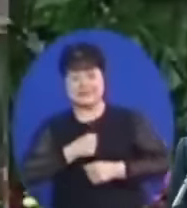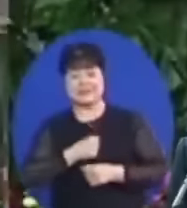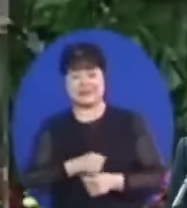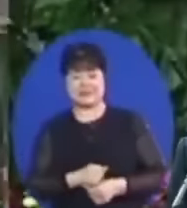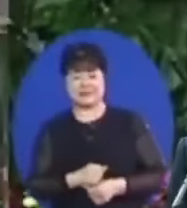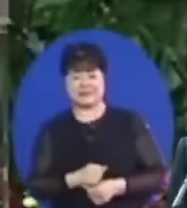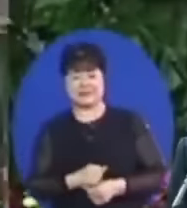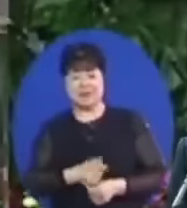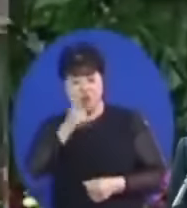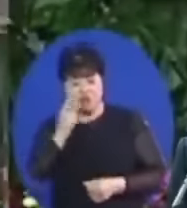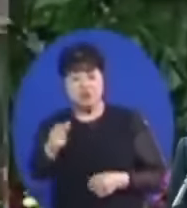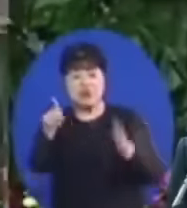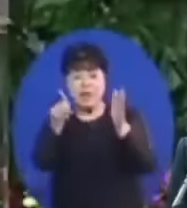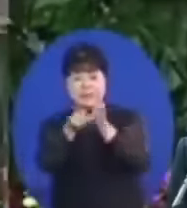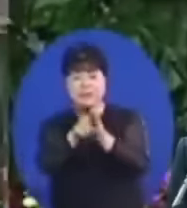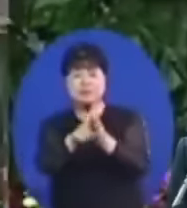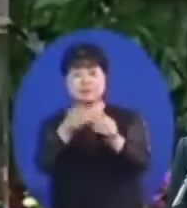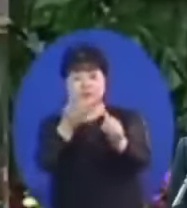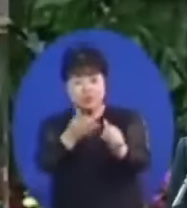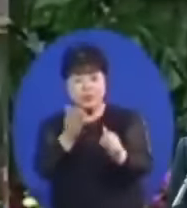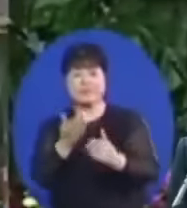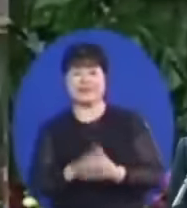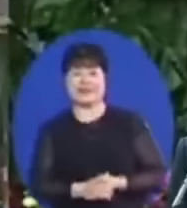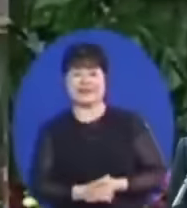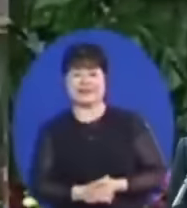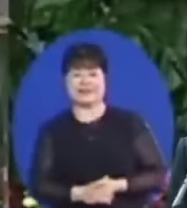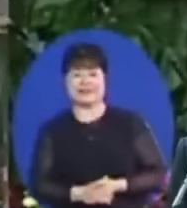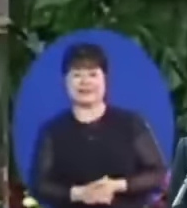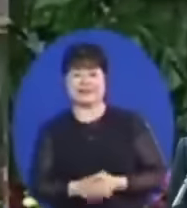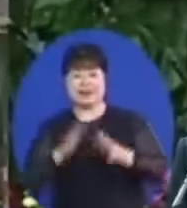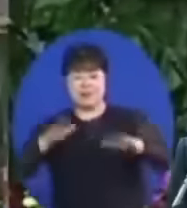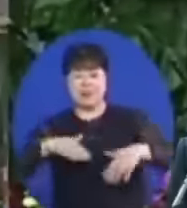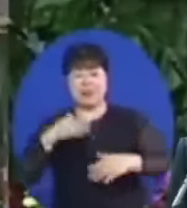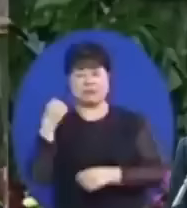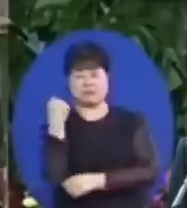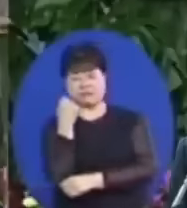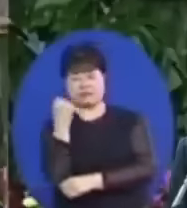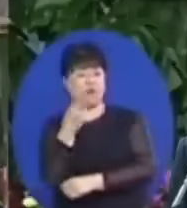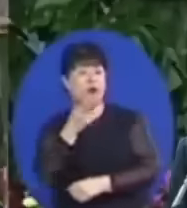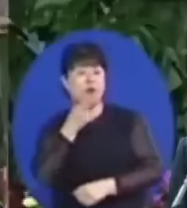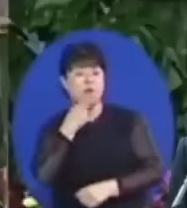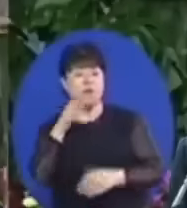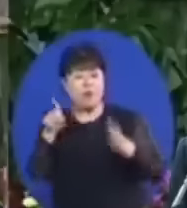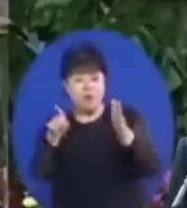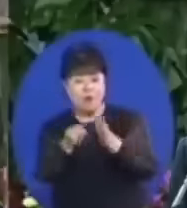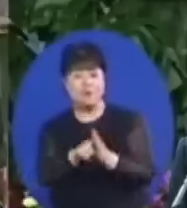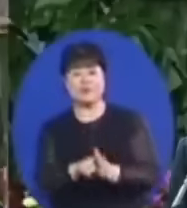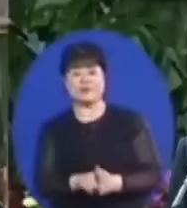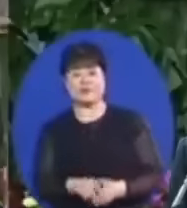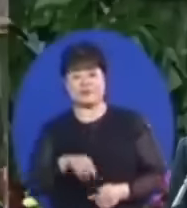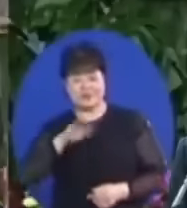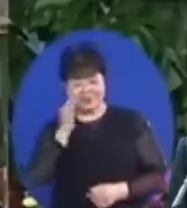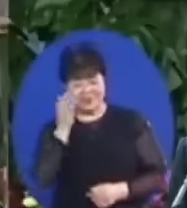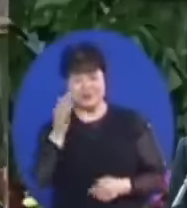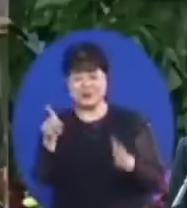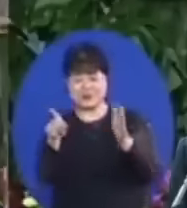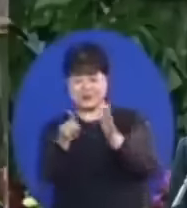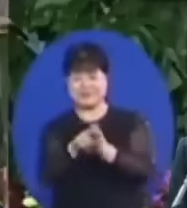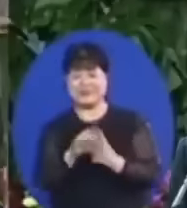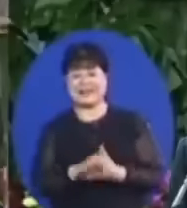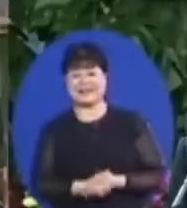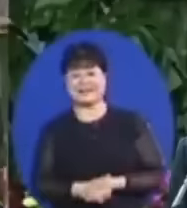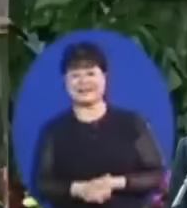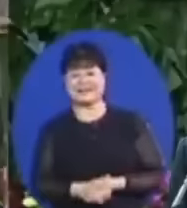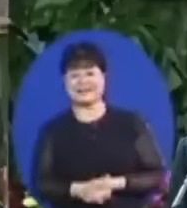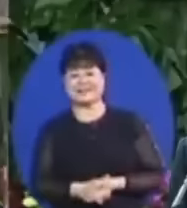비로소 굳건한 믿음을 가진 사람이 되고 풍파가 불어와도 흔들리지 않는 믿음의 정체성을 확실히 가지게 되는